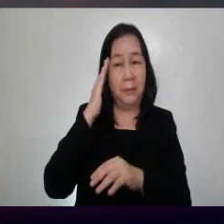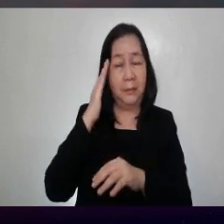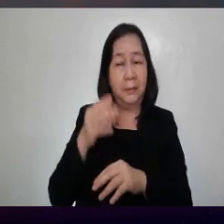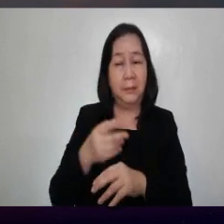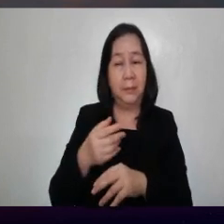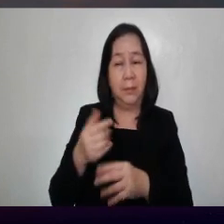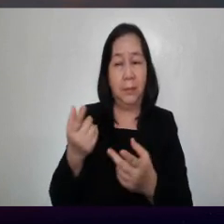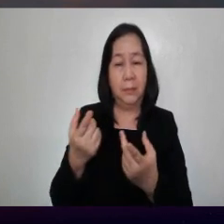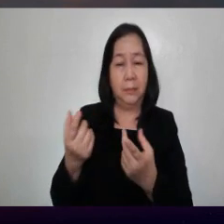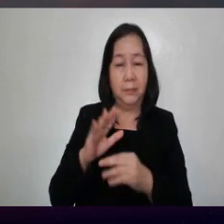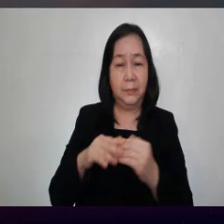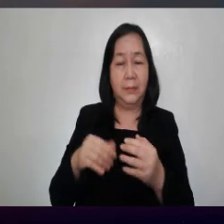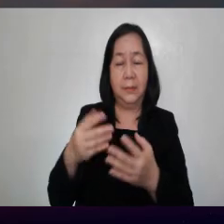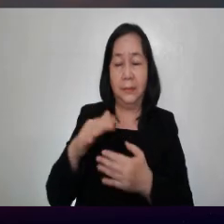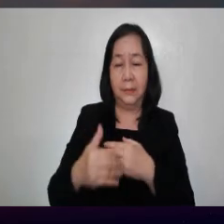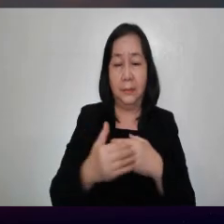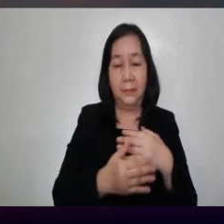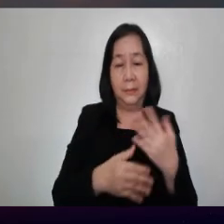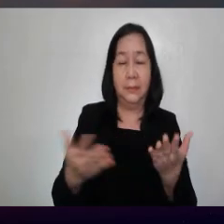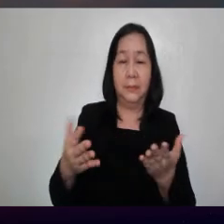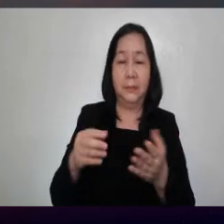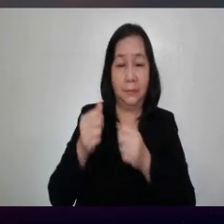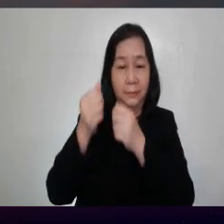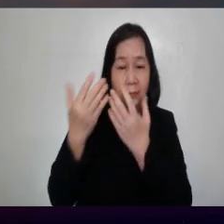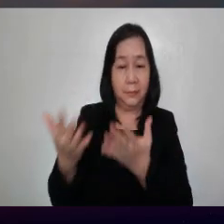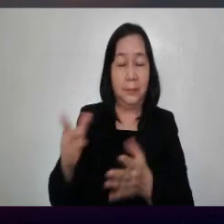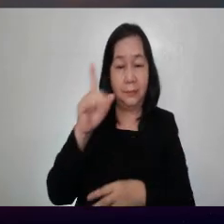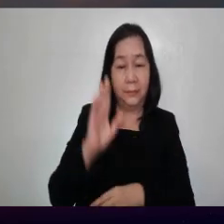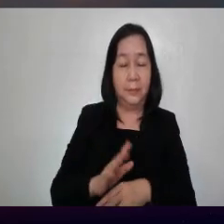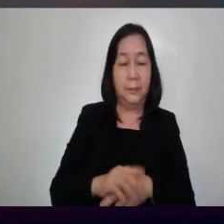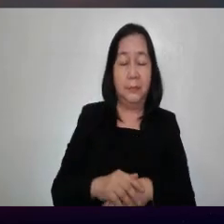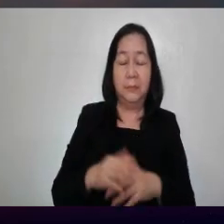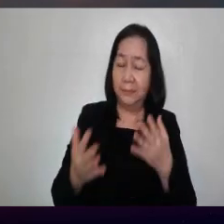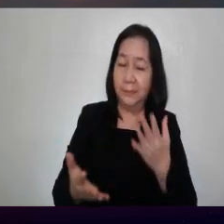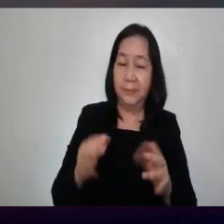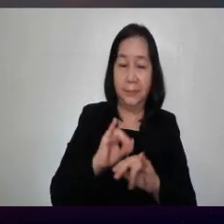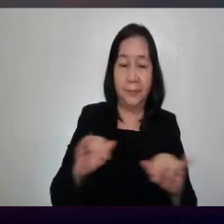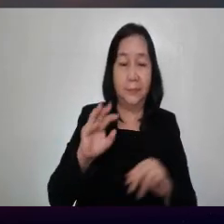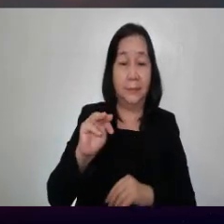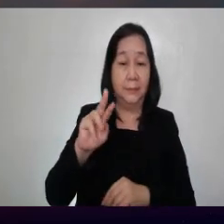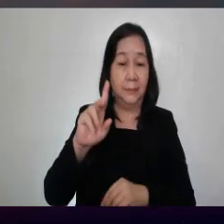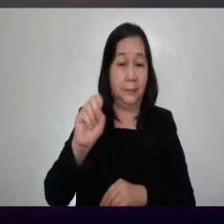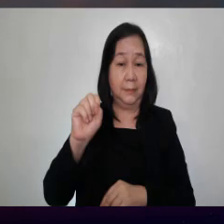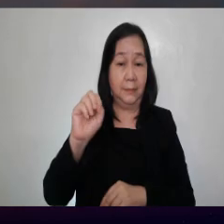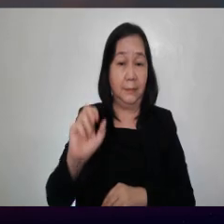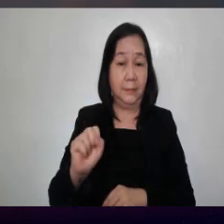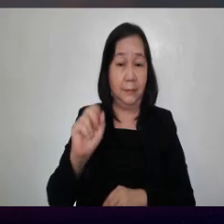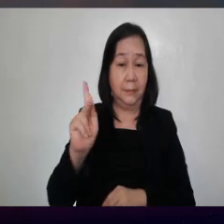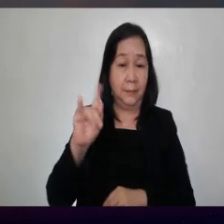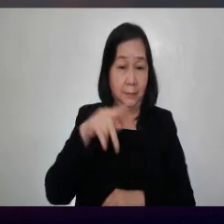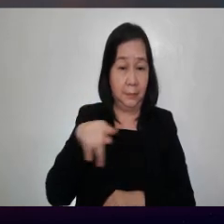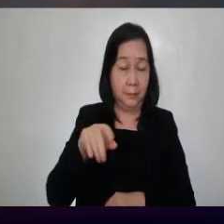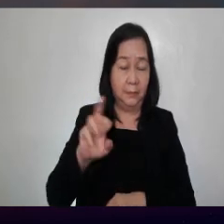kaysa sumunod sa tawag ng Diyos. Tulad po ng mud skipper, maaring makaramdam tayo ng pag-aalinlangan